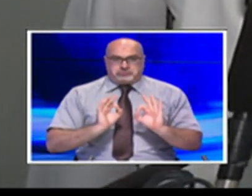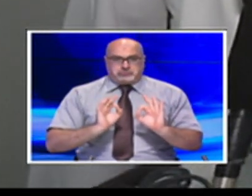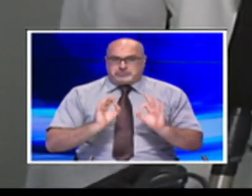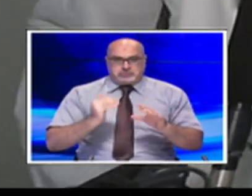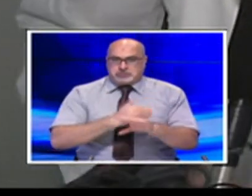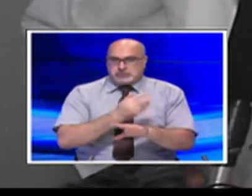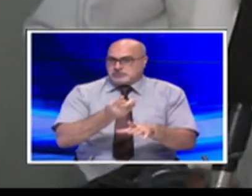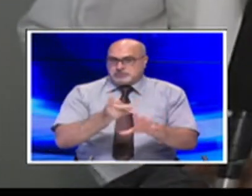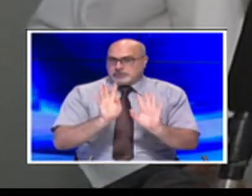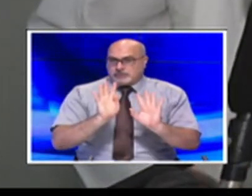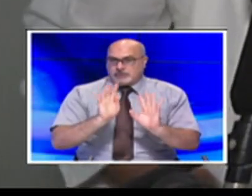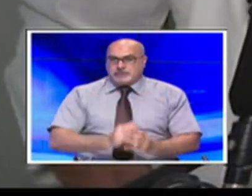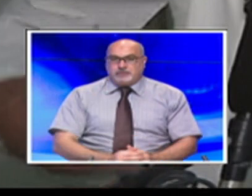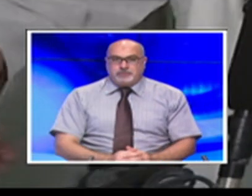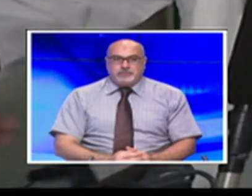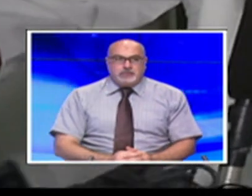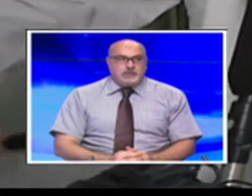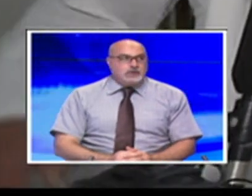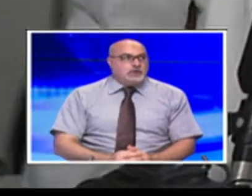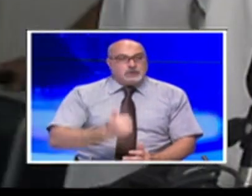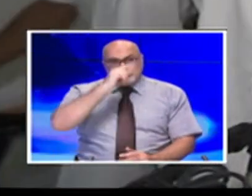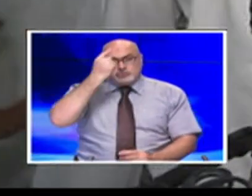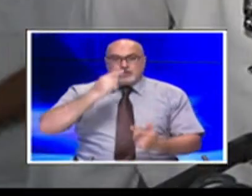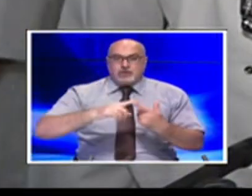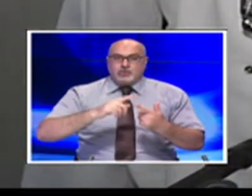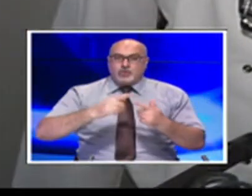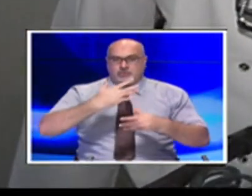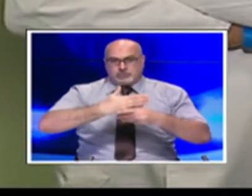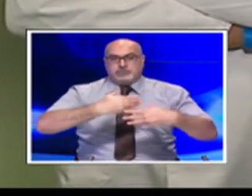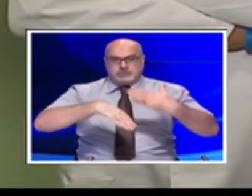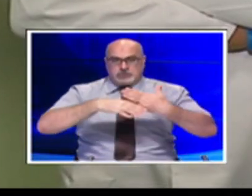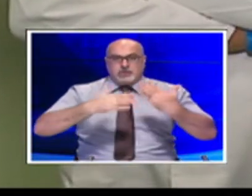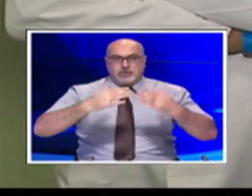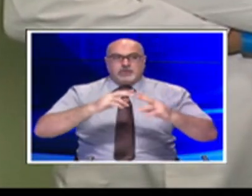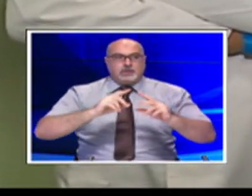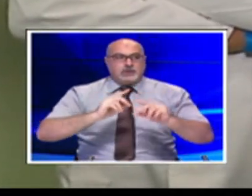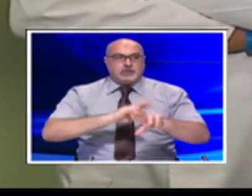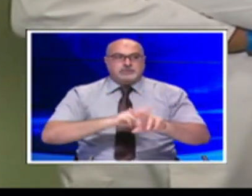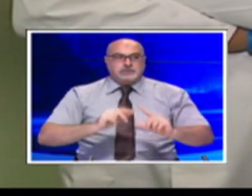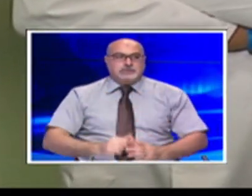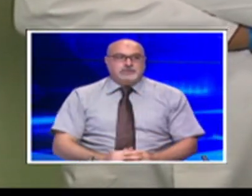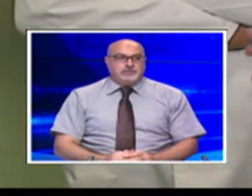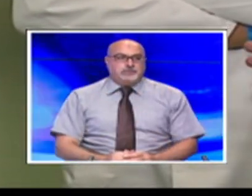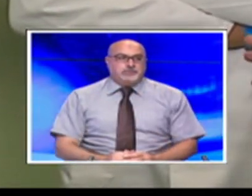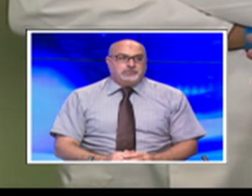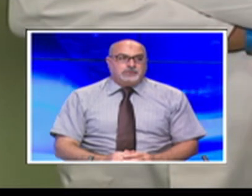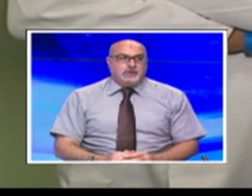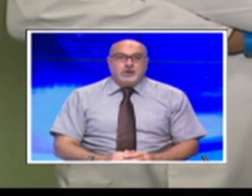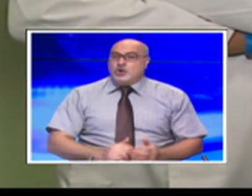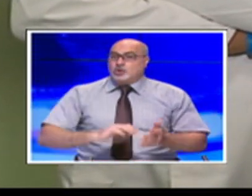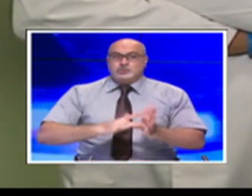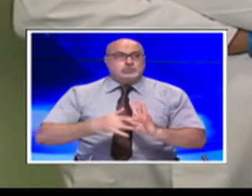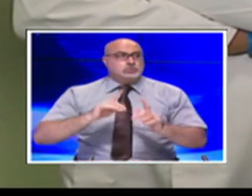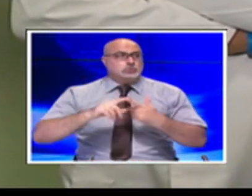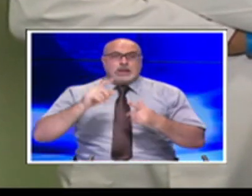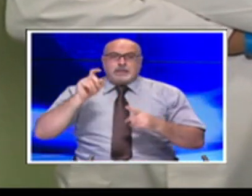تمام وان شاء الله اليوم يبداو لا ريكونستركسيون دو بيروت. بالرغم من الحمد لله كل المرضى اخذت العنايه المفروض تاخذها ما